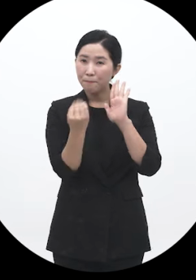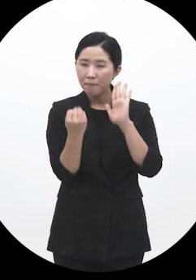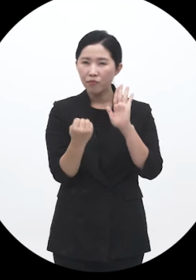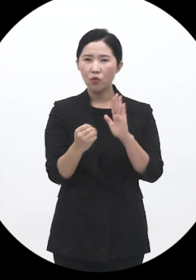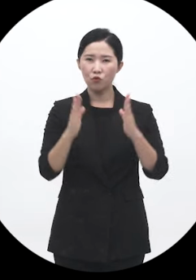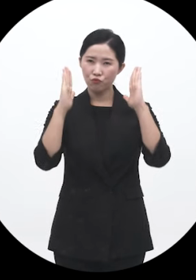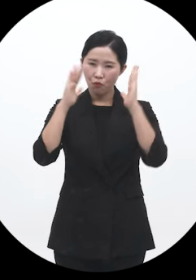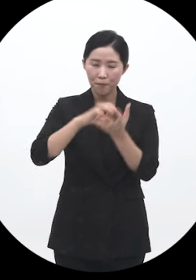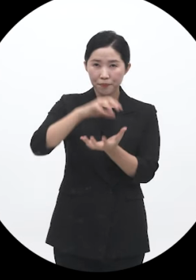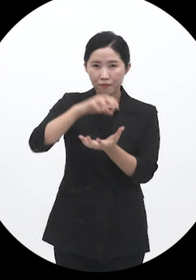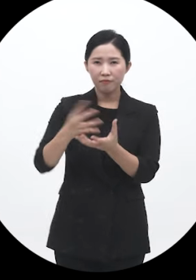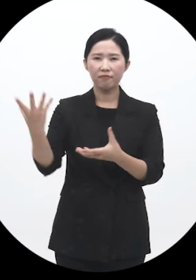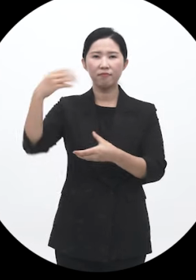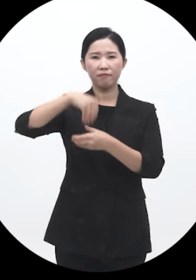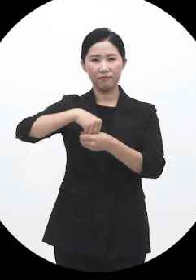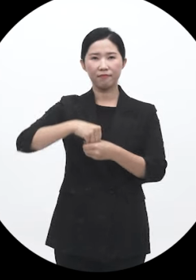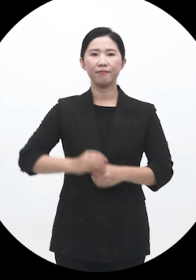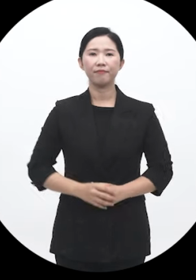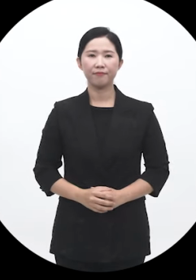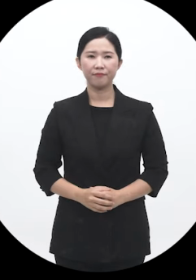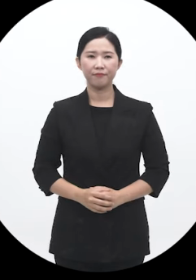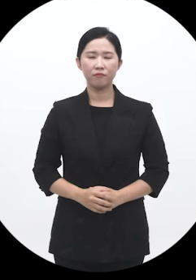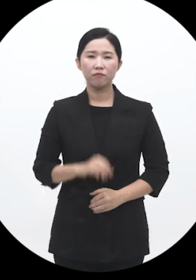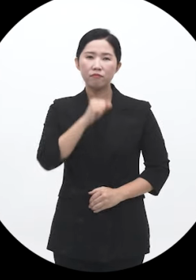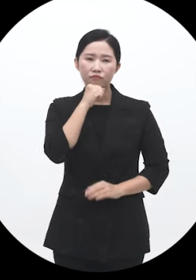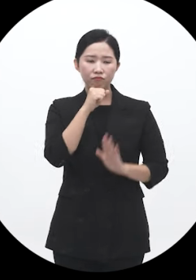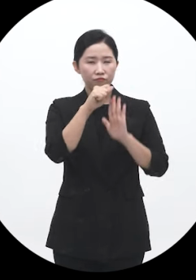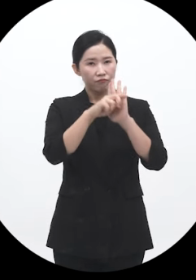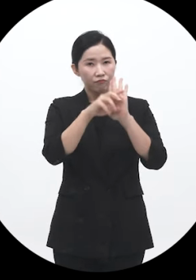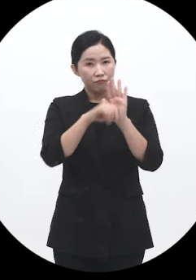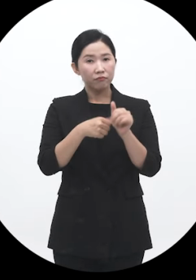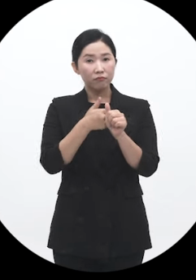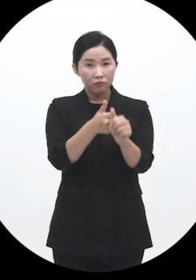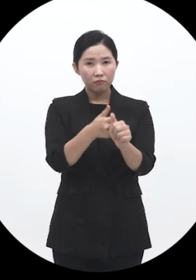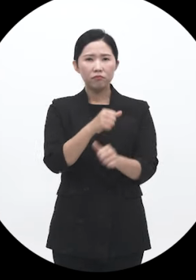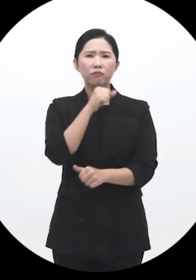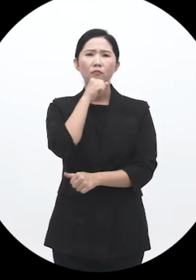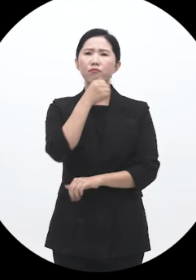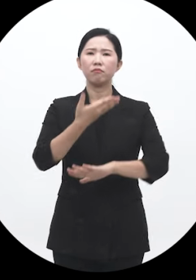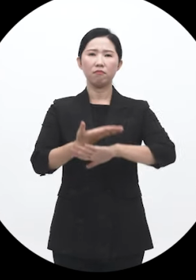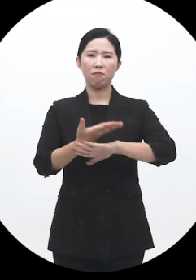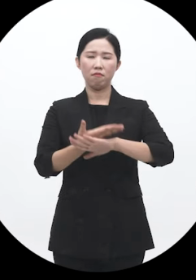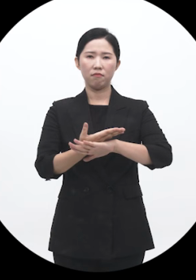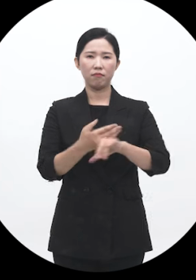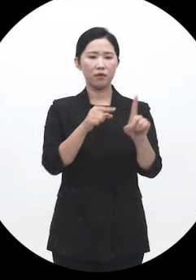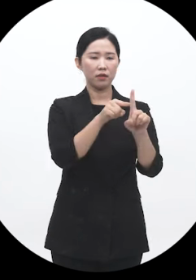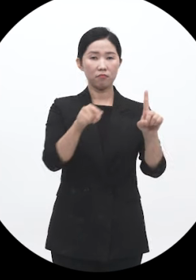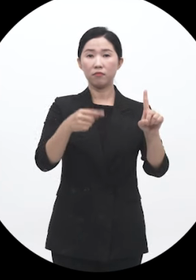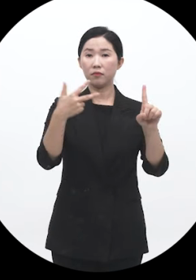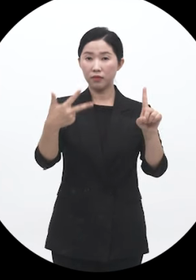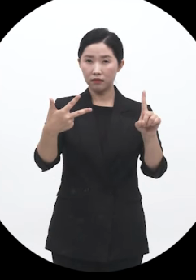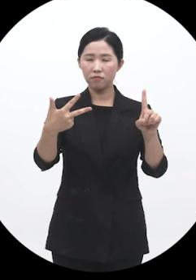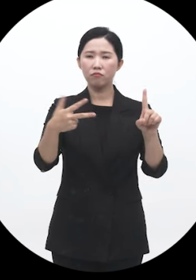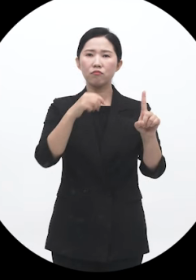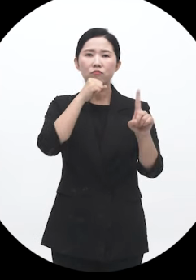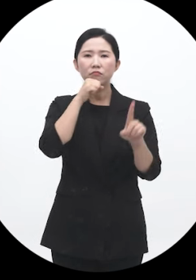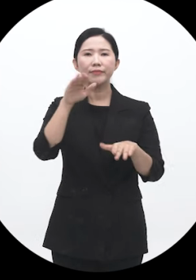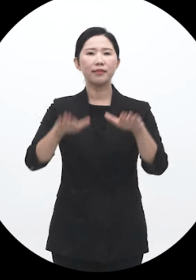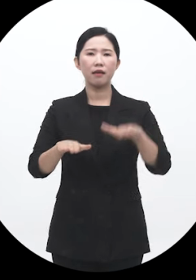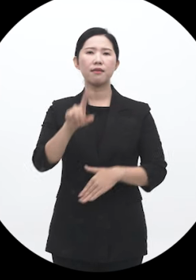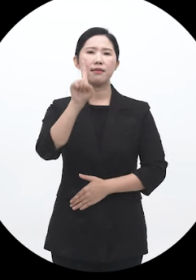단위가 반영됩니다. 석차 등급에 따른 배점이 7등급까지는 각 등급별로